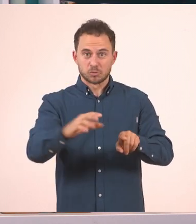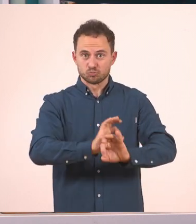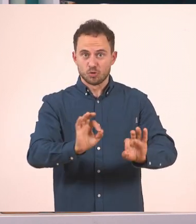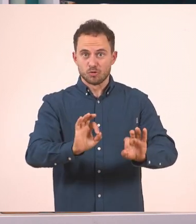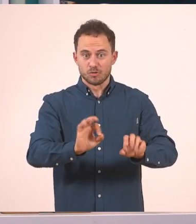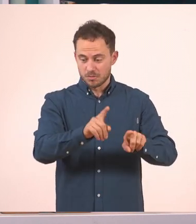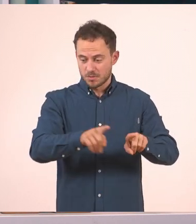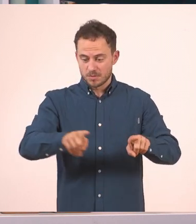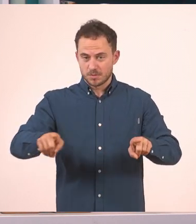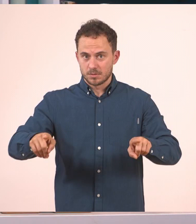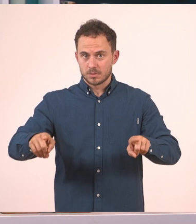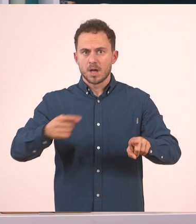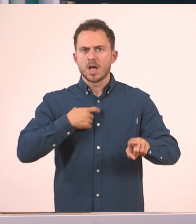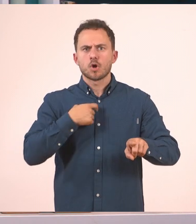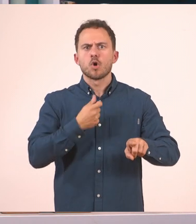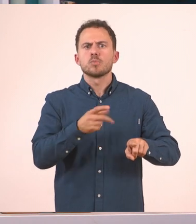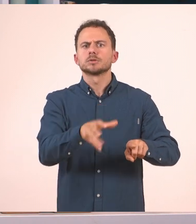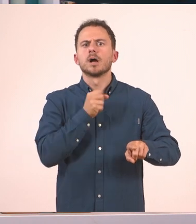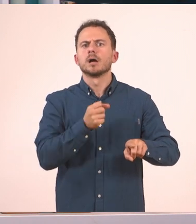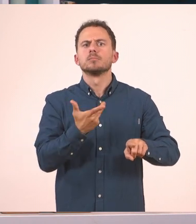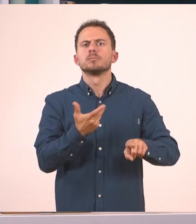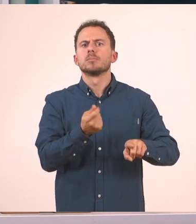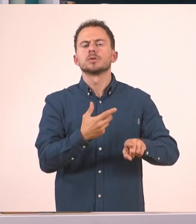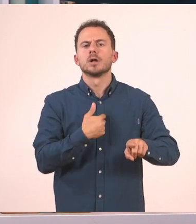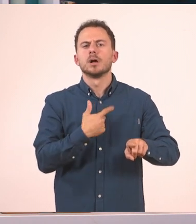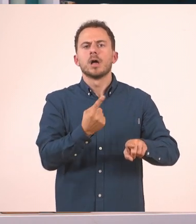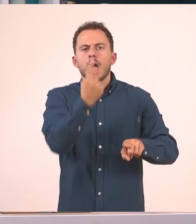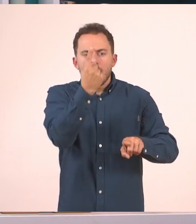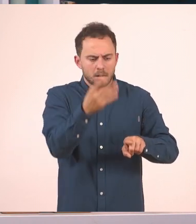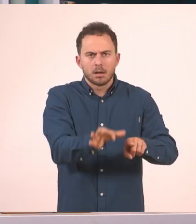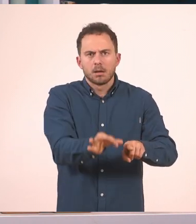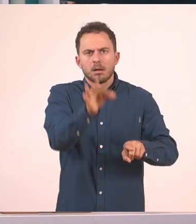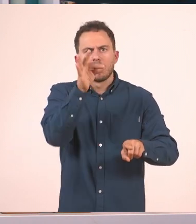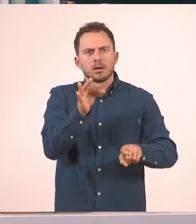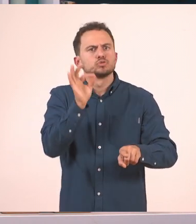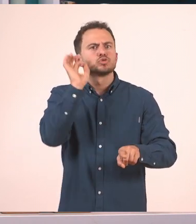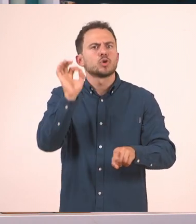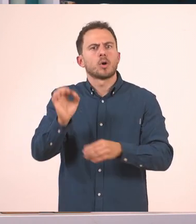καλαμάκια. Και επιλέγω το 1 για να πιω τον καφέ.